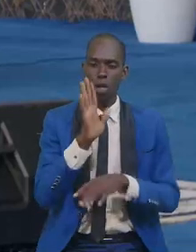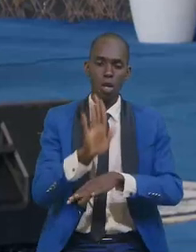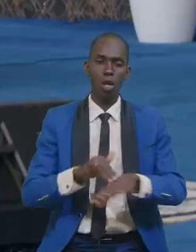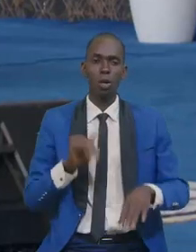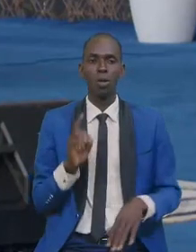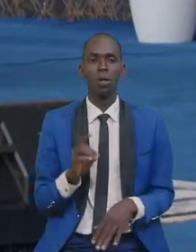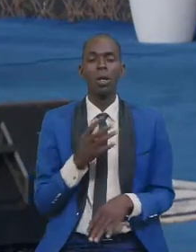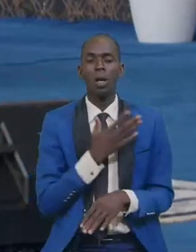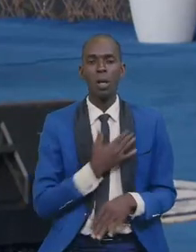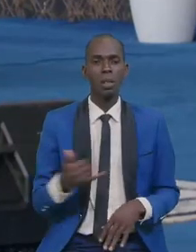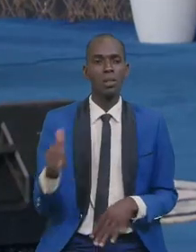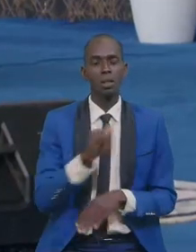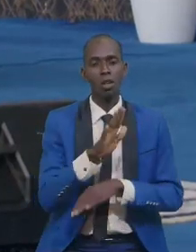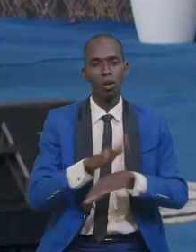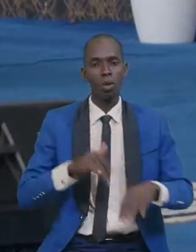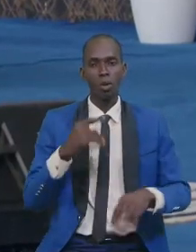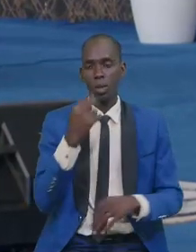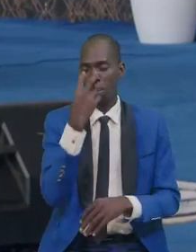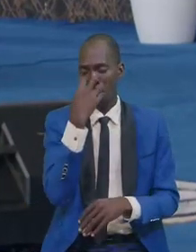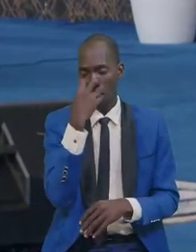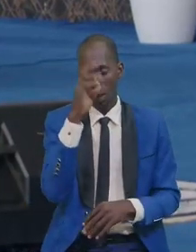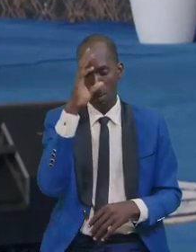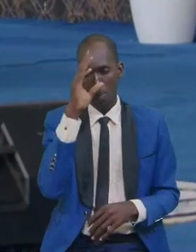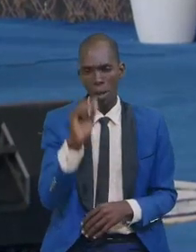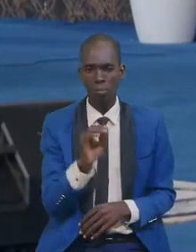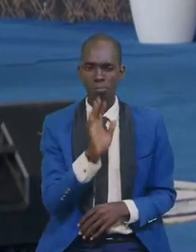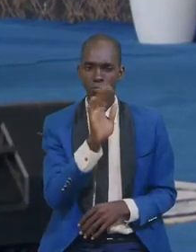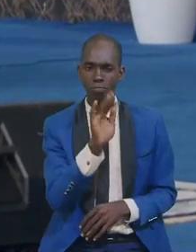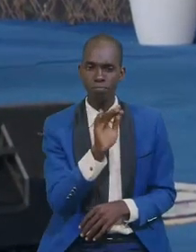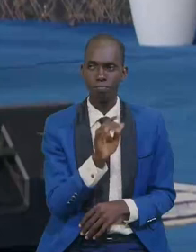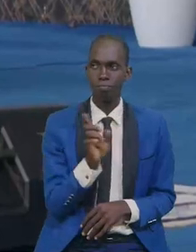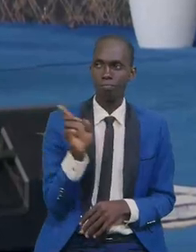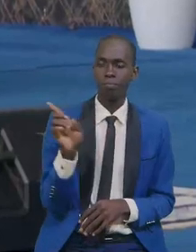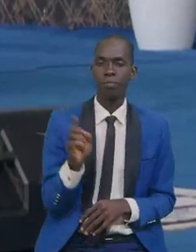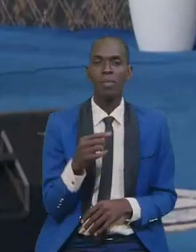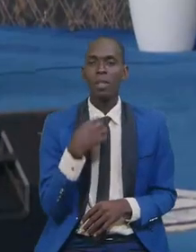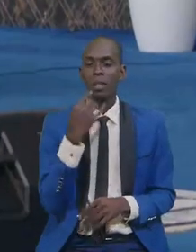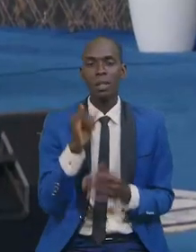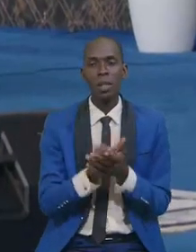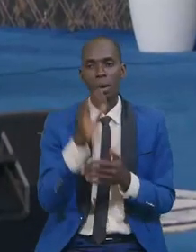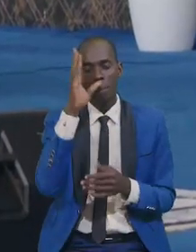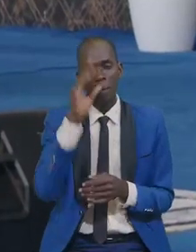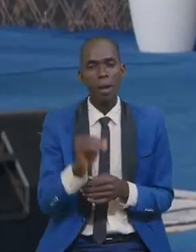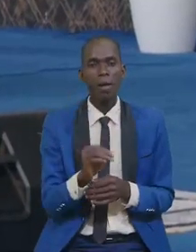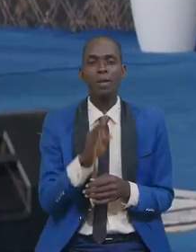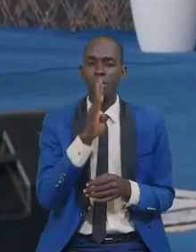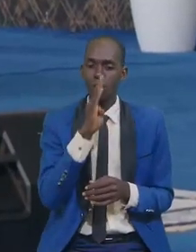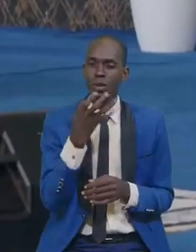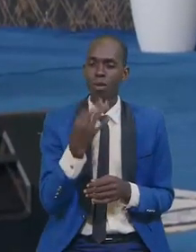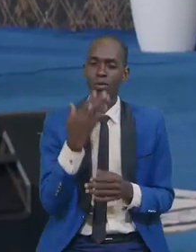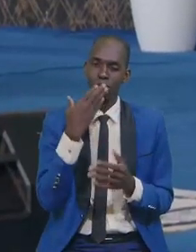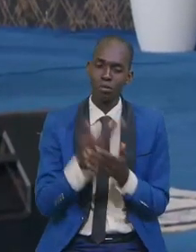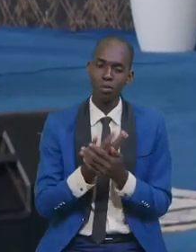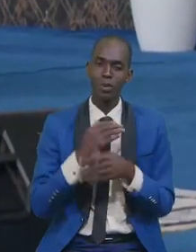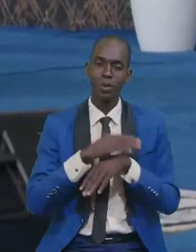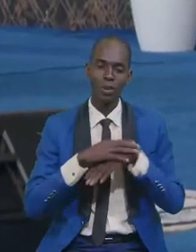Jésus s'arrêta, verset 49, Jésus s'arrêta et dit, appelez-le, ils appelaient l'aveugle en lui disant, prends